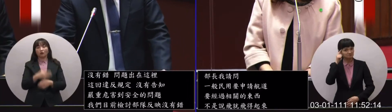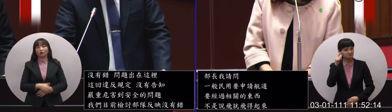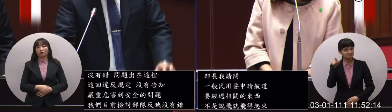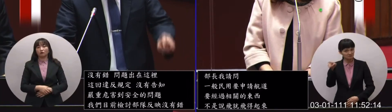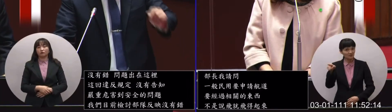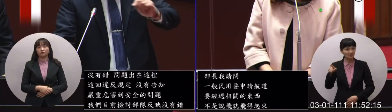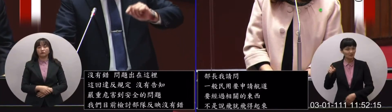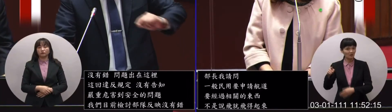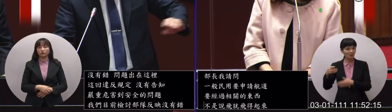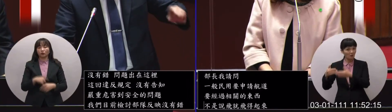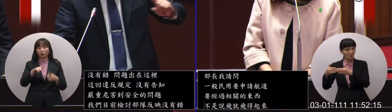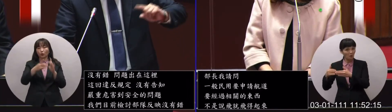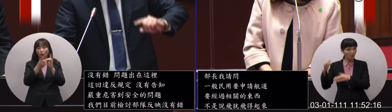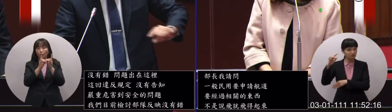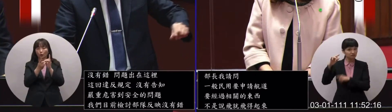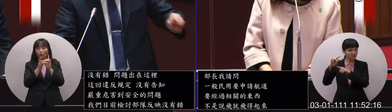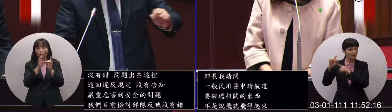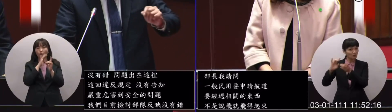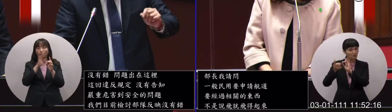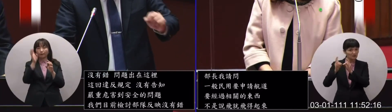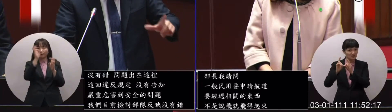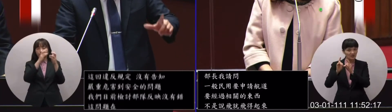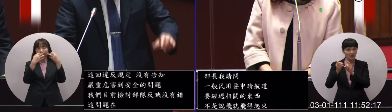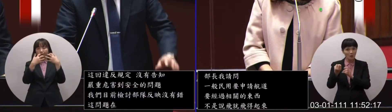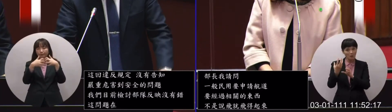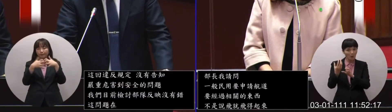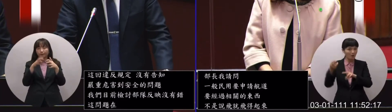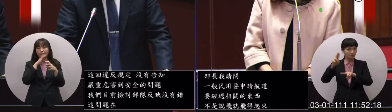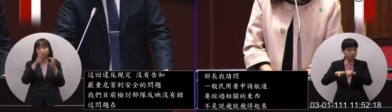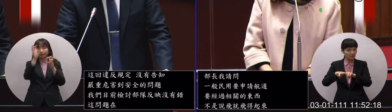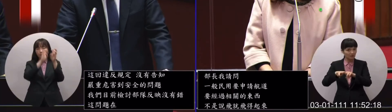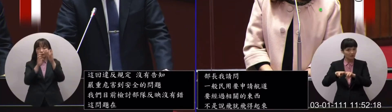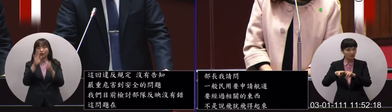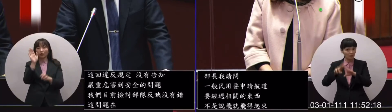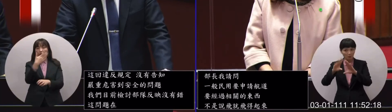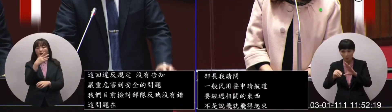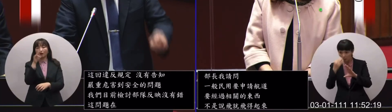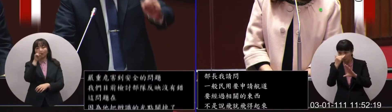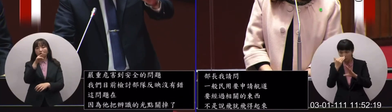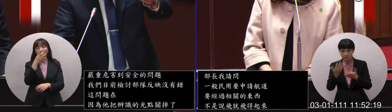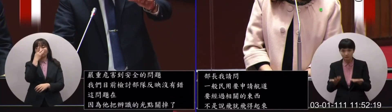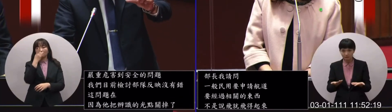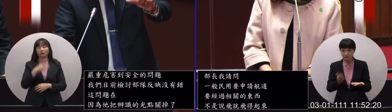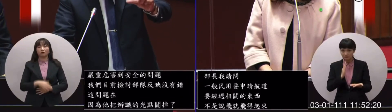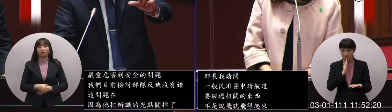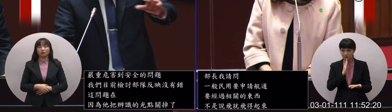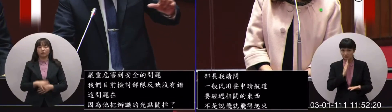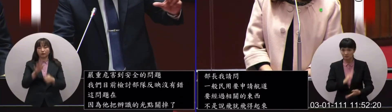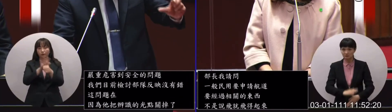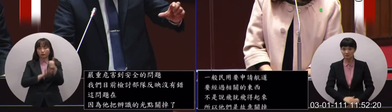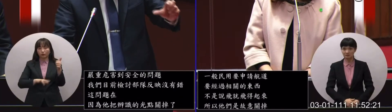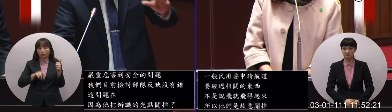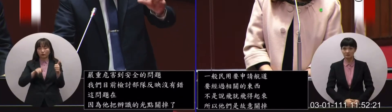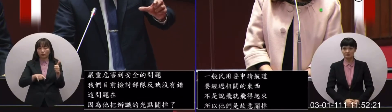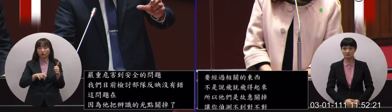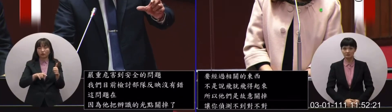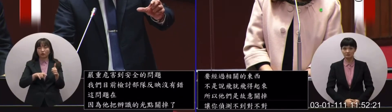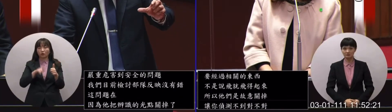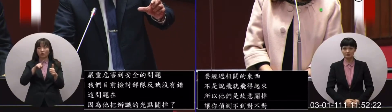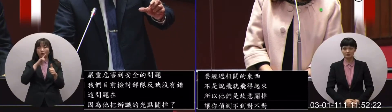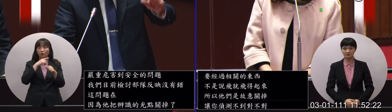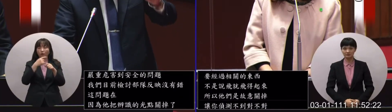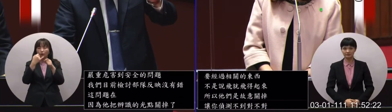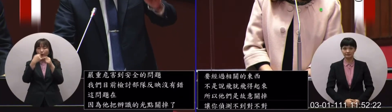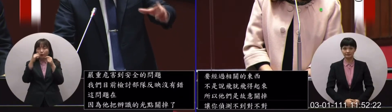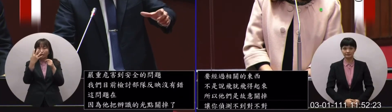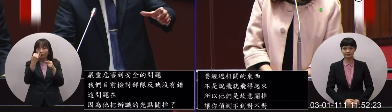关掉，让你侦测不到，对不对？ 他就把这个辨识器的光点关掉了。 所以产生就讲有那么几秒